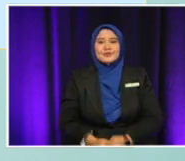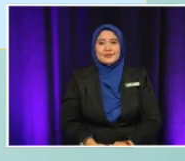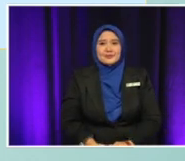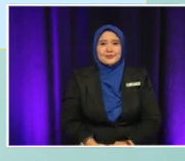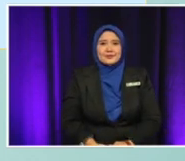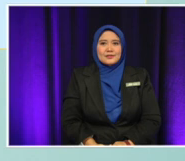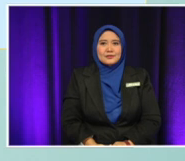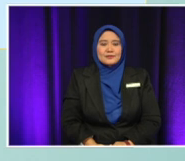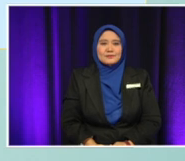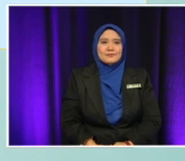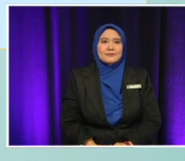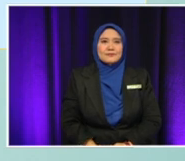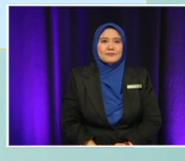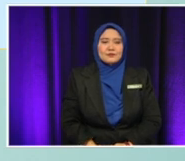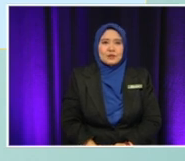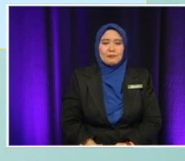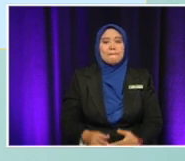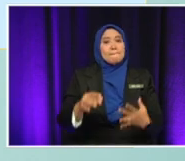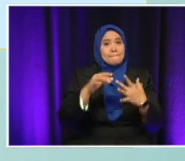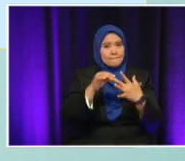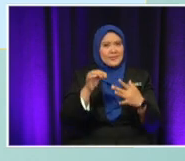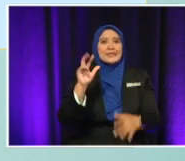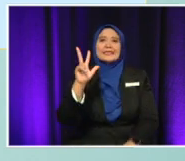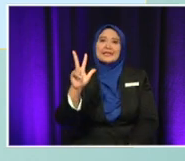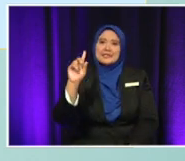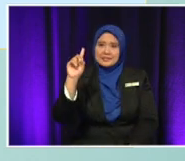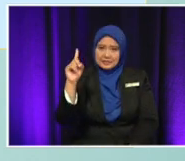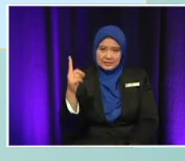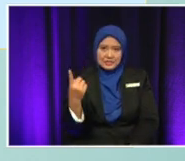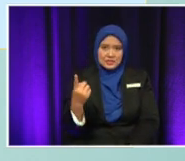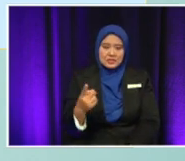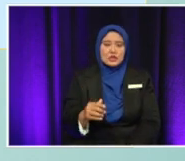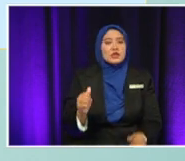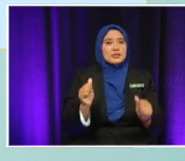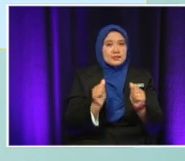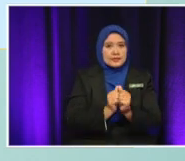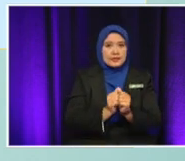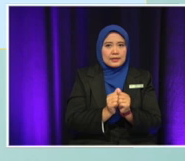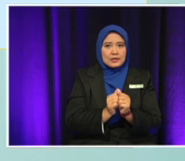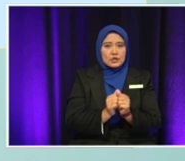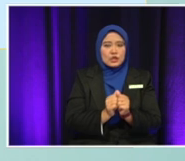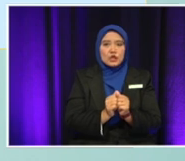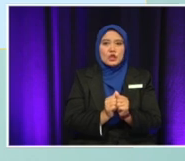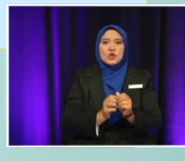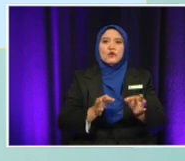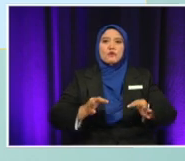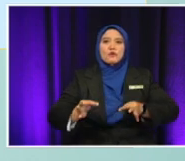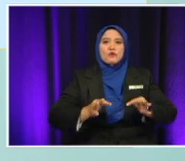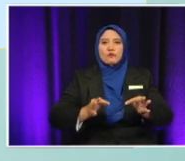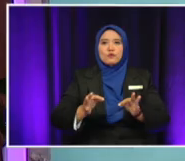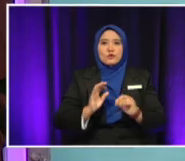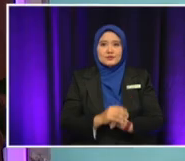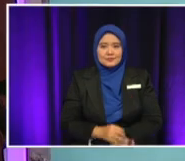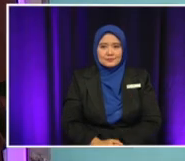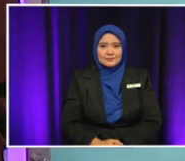Baiklah oke jadi pilih tiga saja dengan huraiannya untuk menjawab soalnya begini untuk mendapat marka